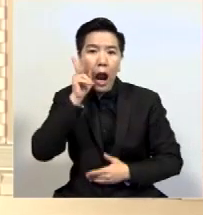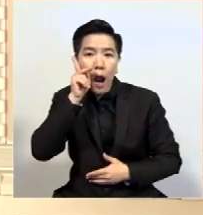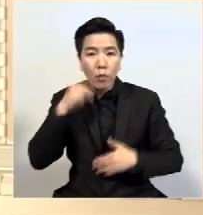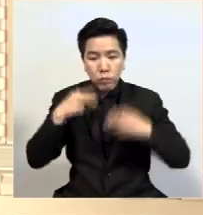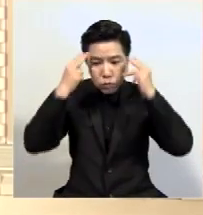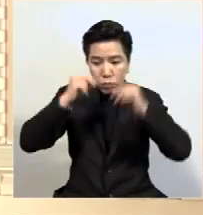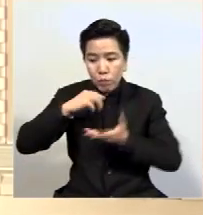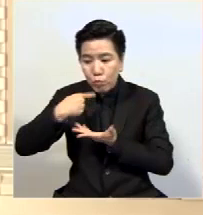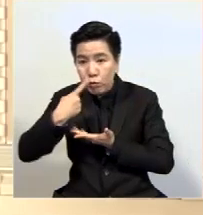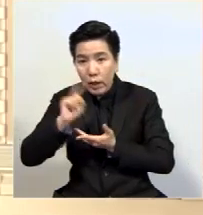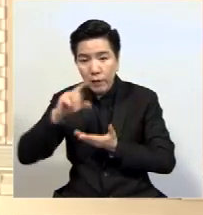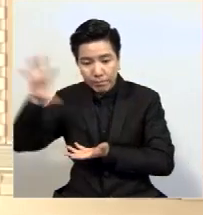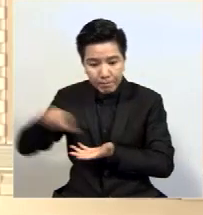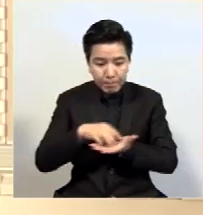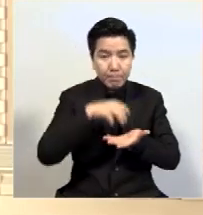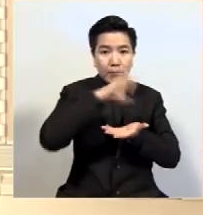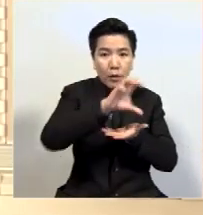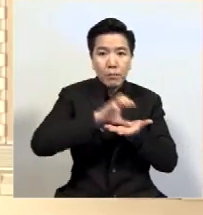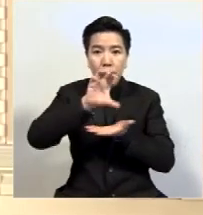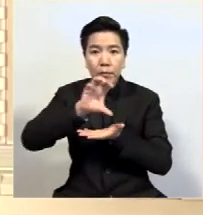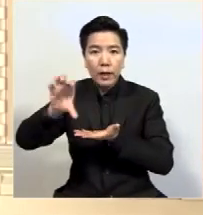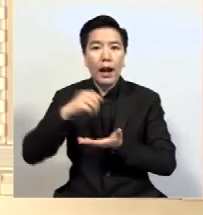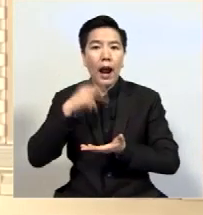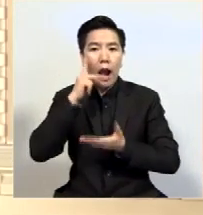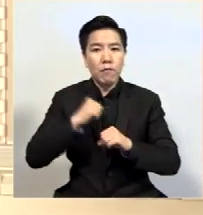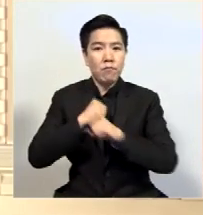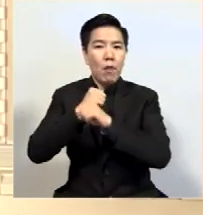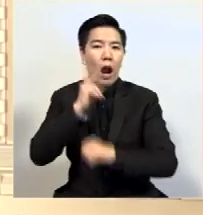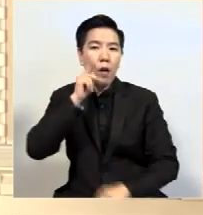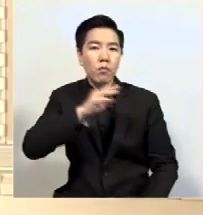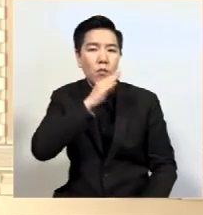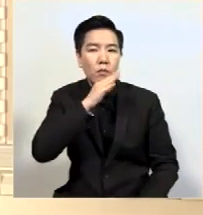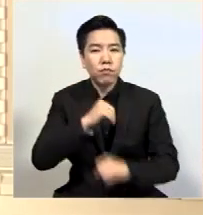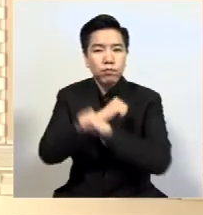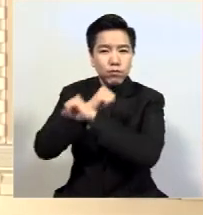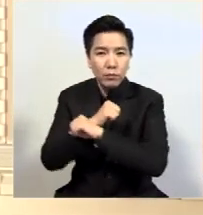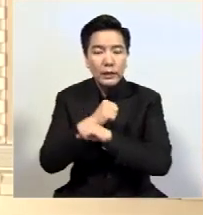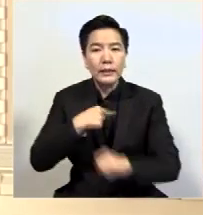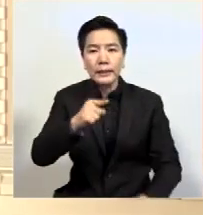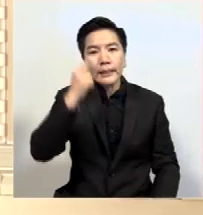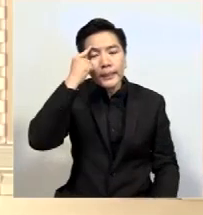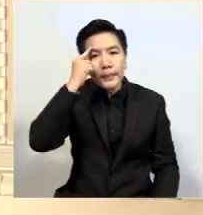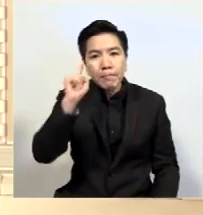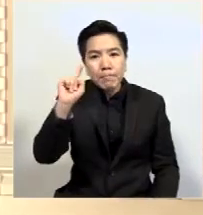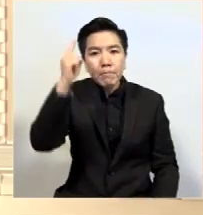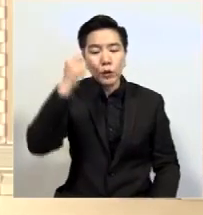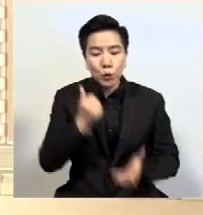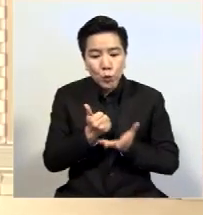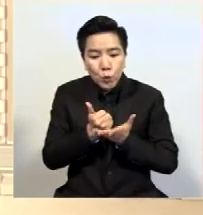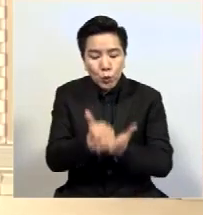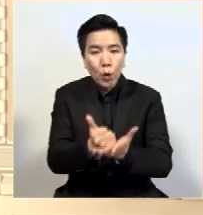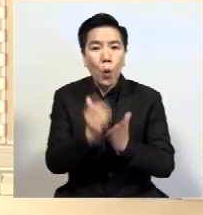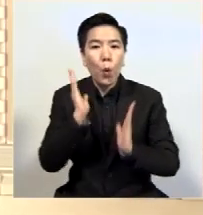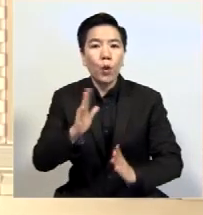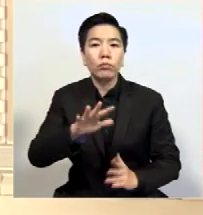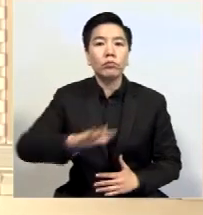ำวันช่วยกันรายงานและต่อต้านการแชร์ข่าวปลอมและใช้ความคิดสร้างสรรค์ของท่านเพื่อช่วยให้ประชาช